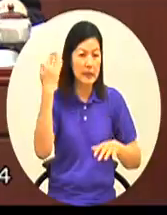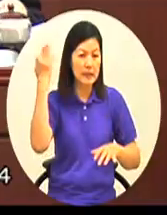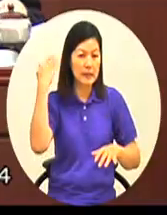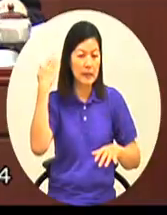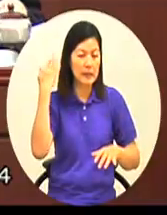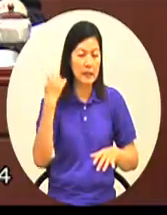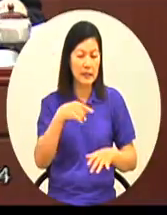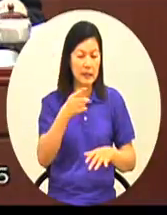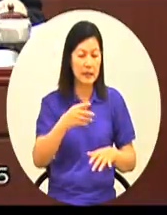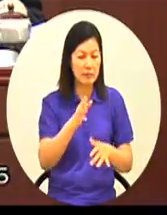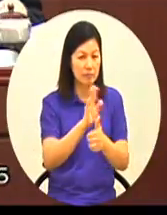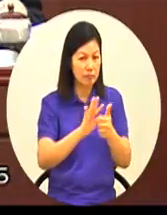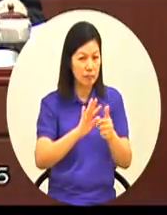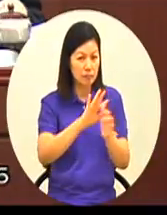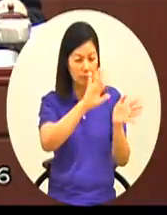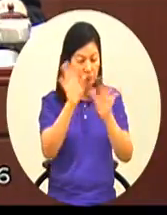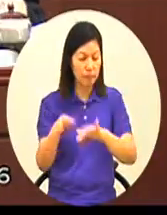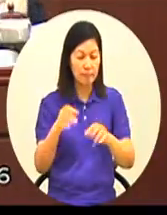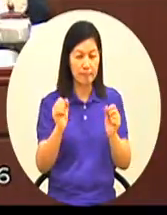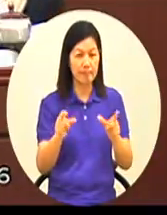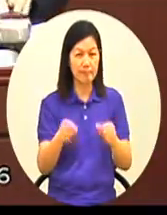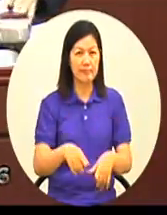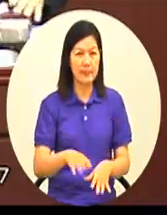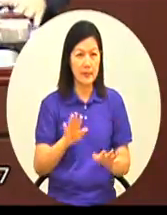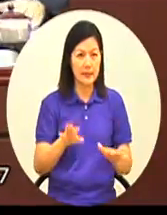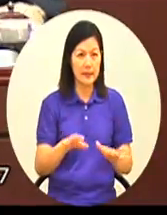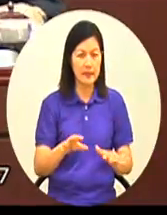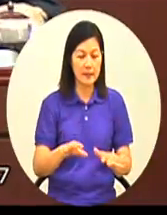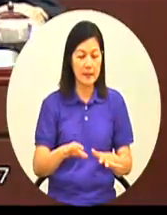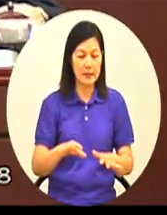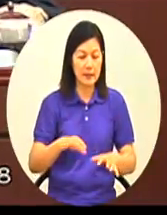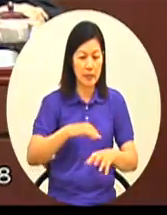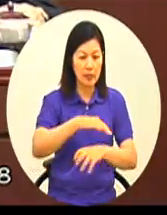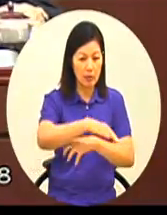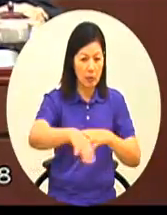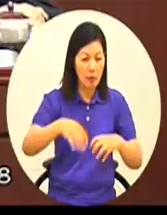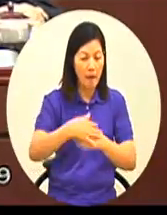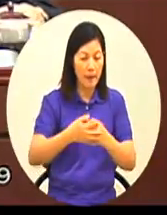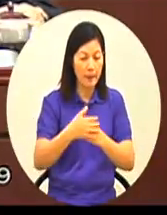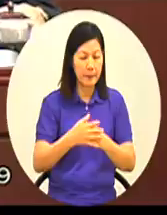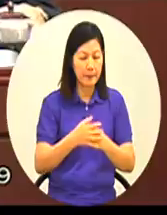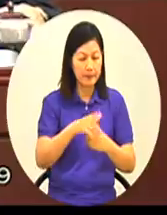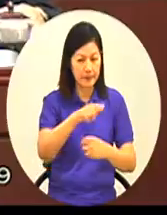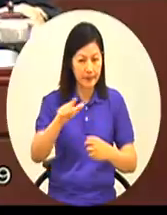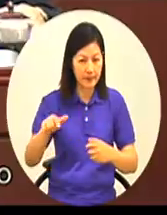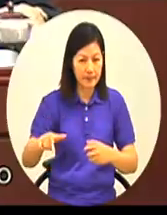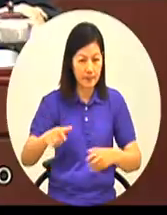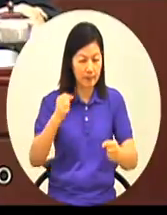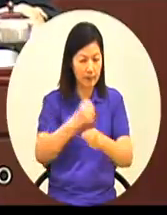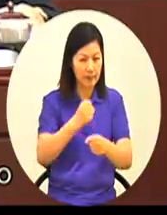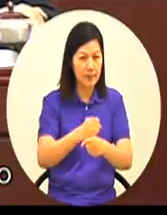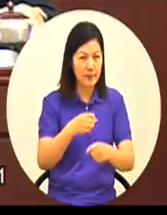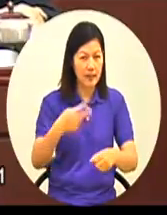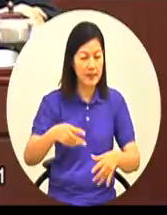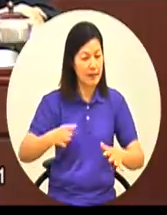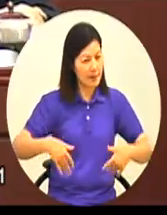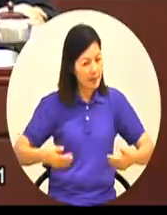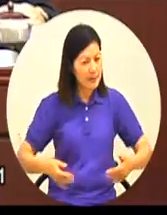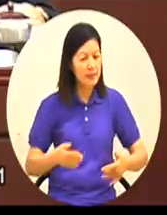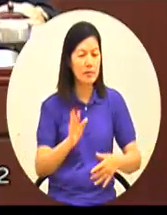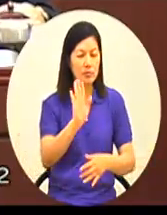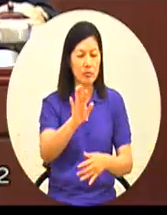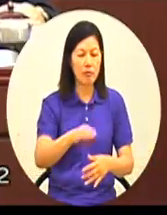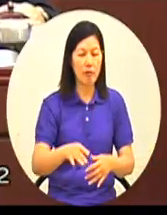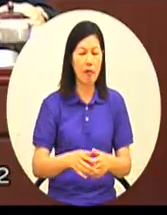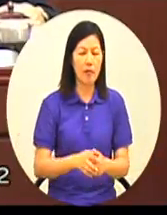不一样了。第一个，我们今年的使用全环保的材质，比过去更环保，那更轻盈。然后在整个设